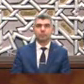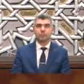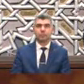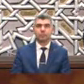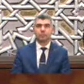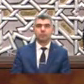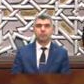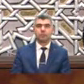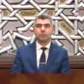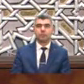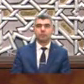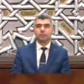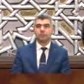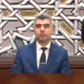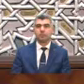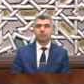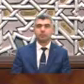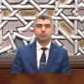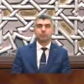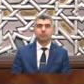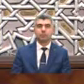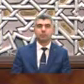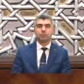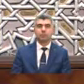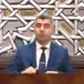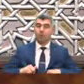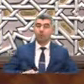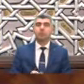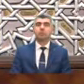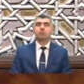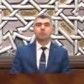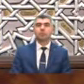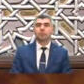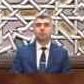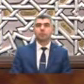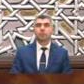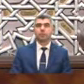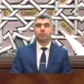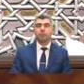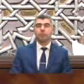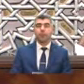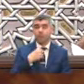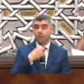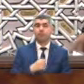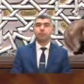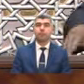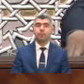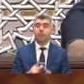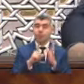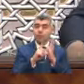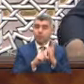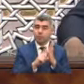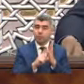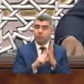تفضلوا سيد المهاجري تفضلوا. سيد الوزير سيد الوزير النظام الشيوخ